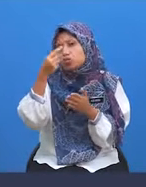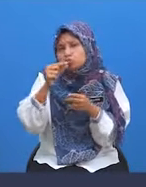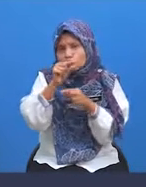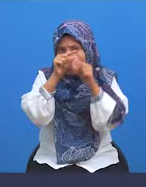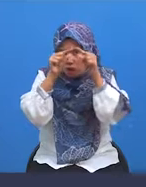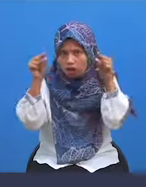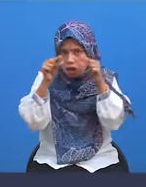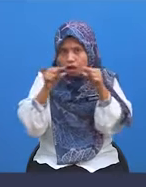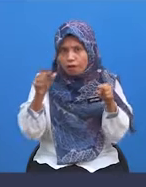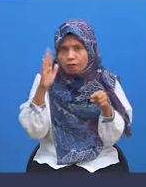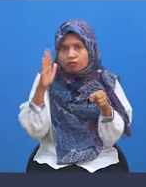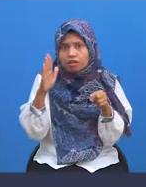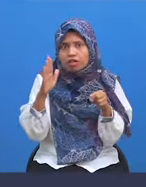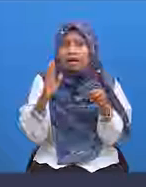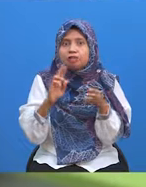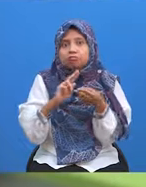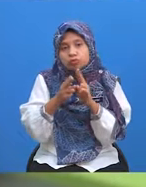Murid-murid semua faham?